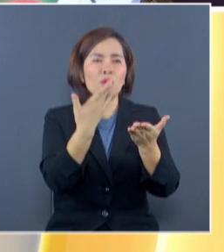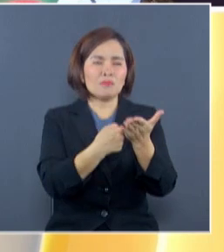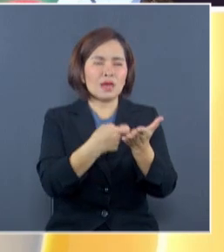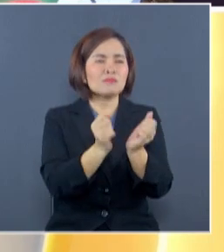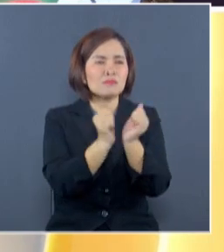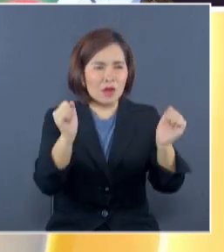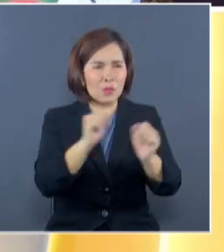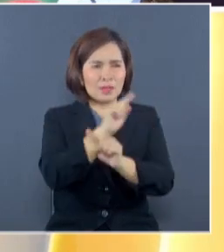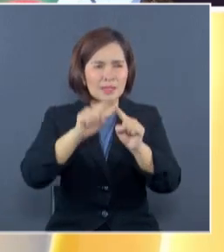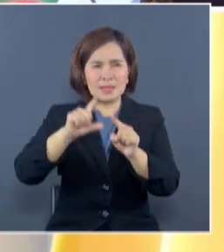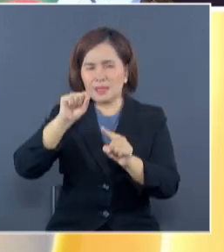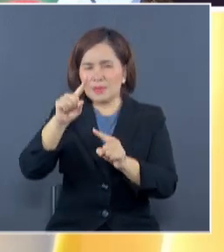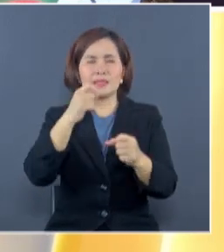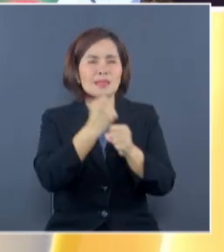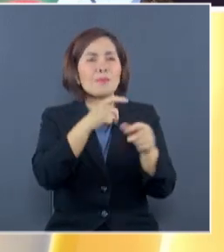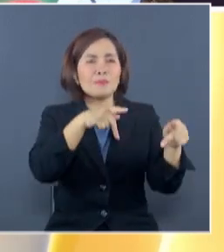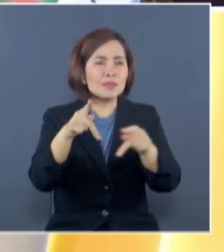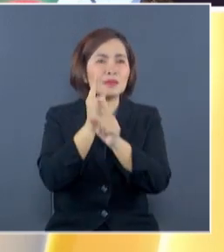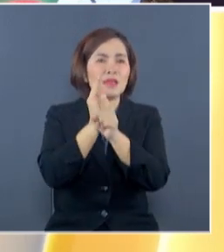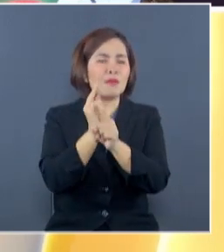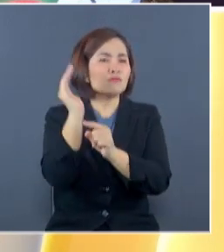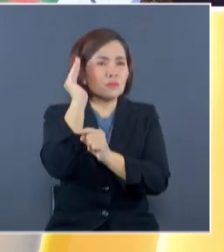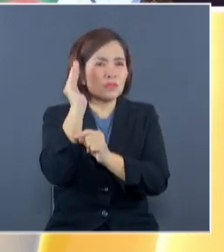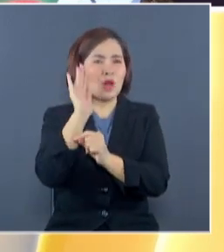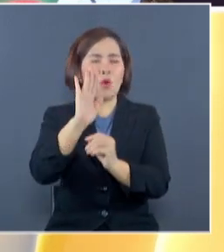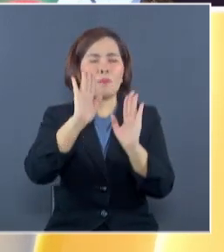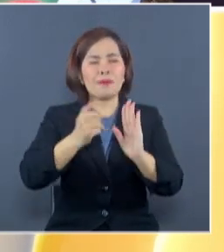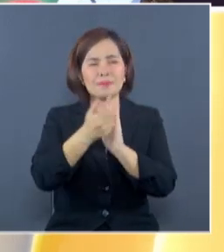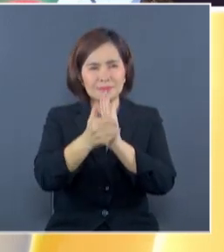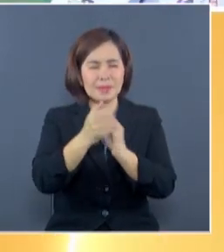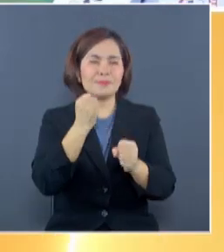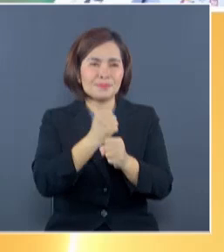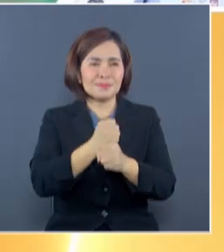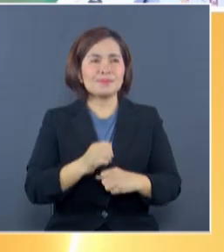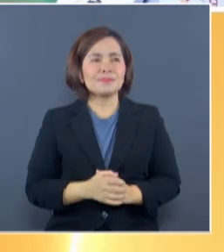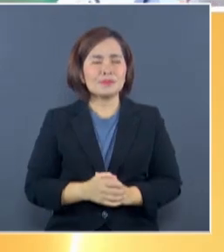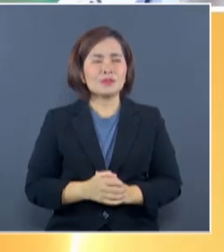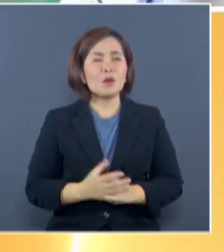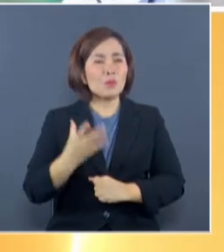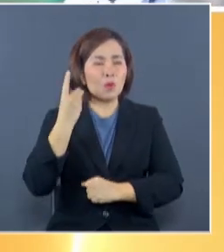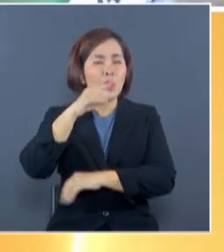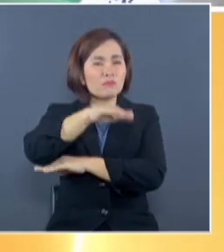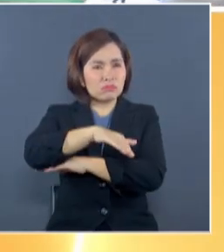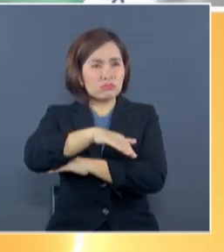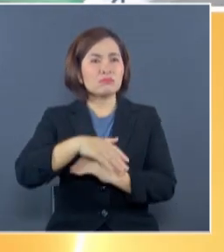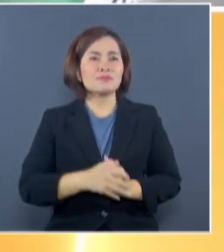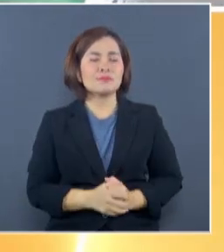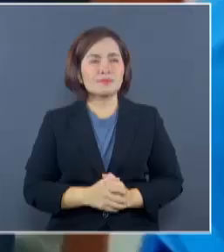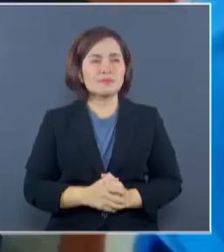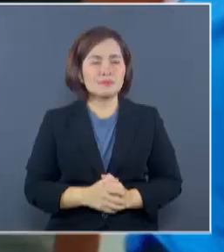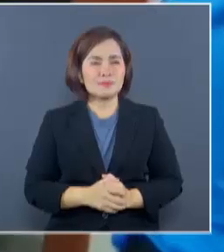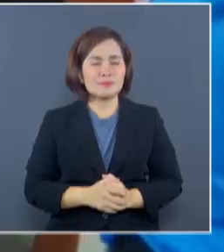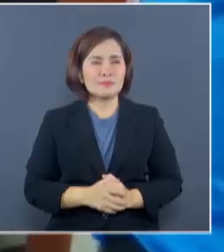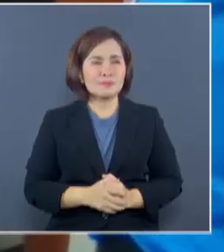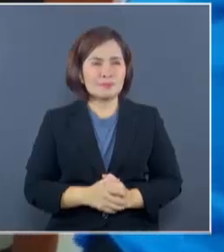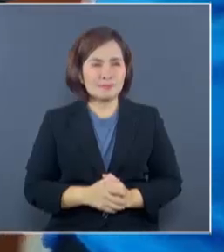ะทำพิธีบายสีสู่ขวัญตามประเพณีอีสาน ขณะที่ช่วงค่ำวันนี้ครับคุณผู้ชมครับก่อนจะมีคำพิ